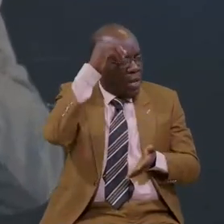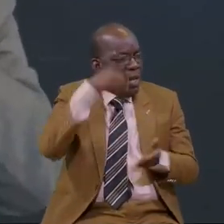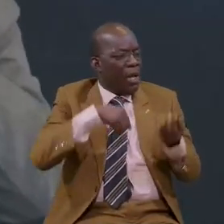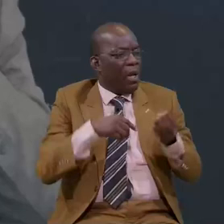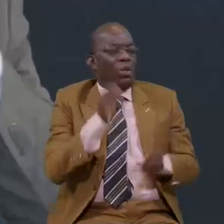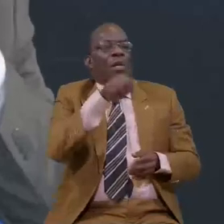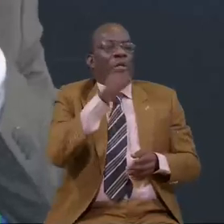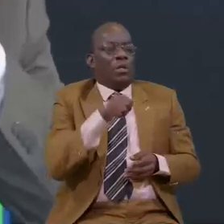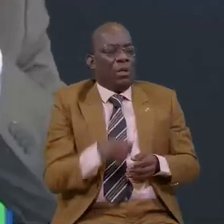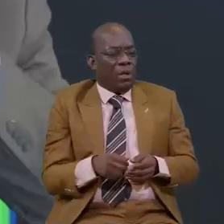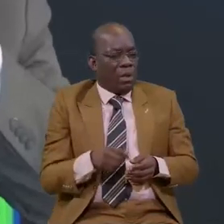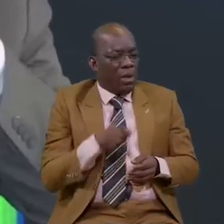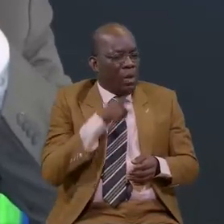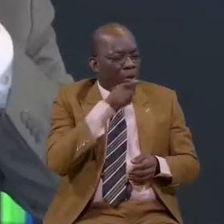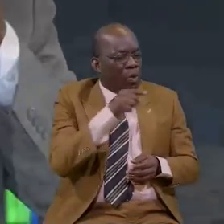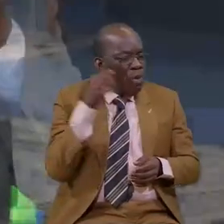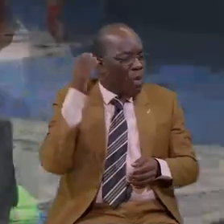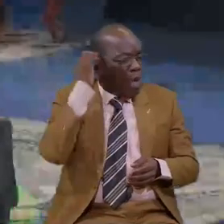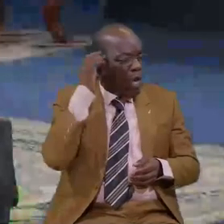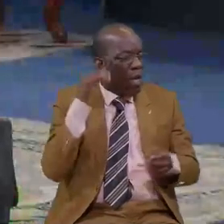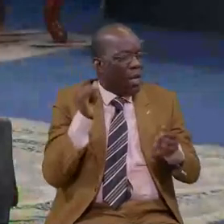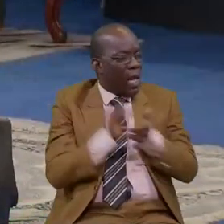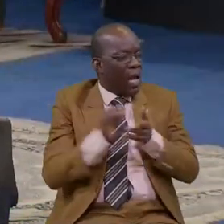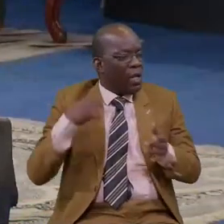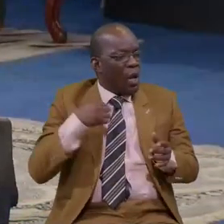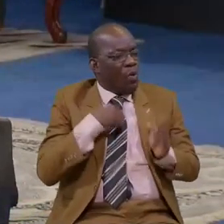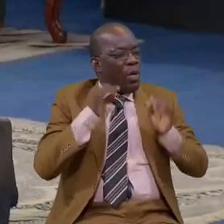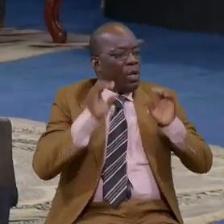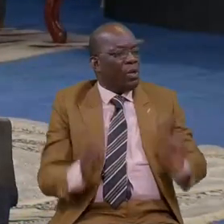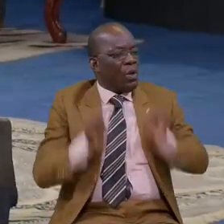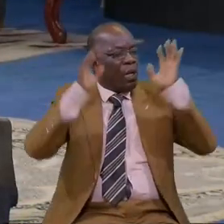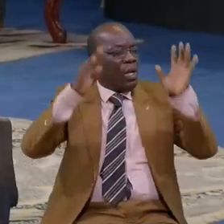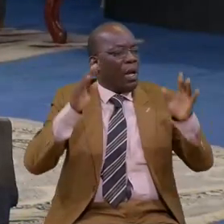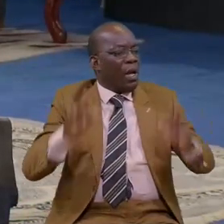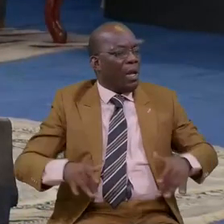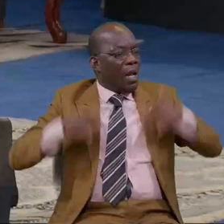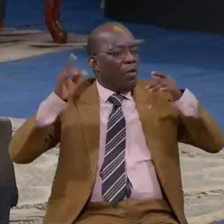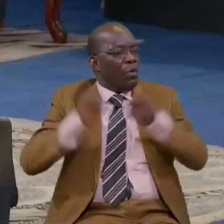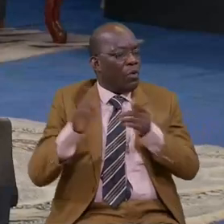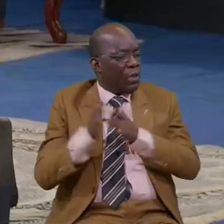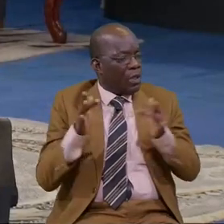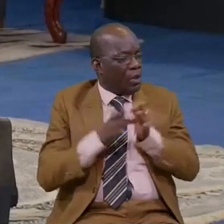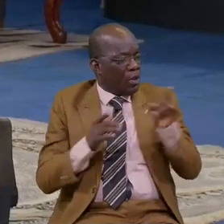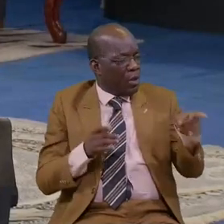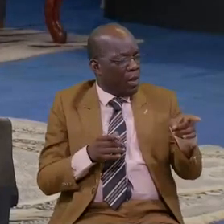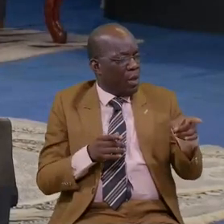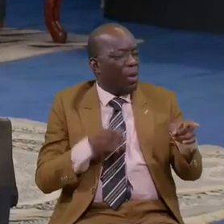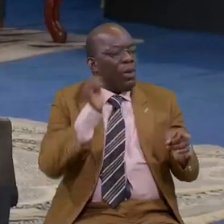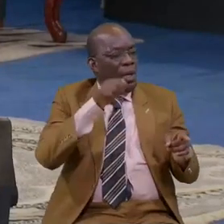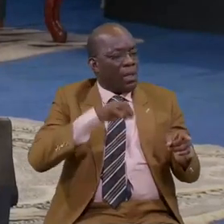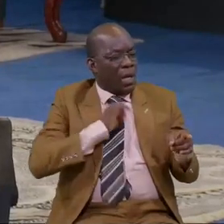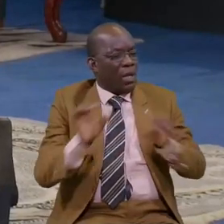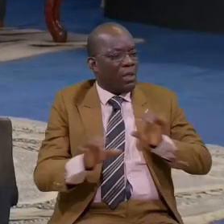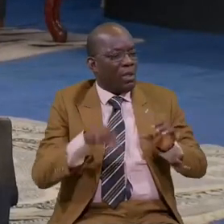que tu n'étais pas à la retraite? Oui, bien sûr, j'étais là. Est-ce que tu n'as pas entendu que nous donnons notre vie à